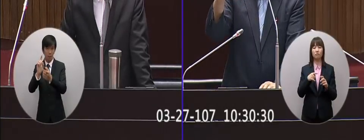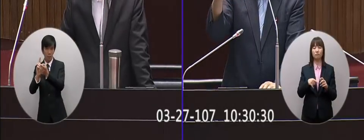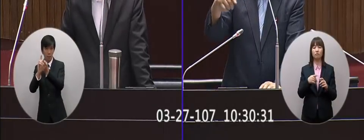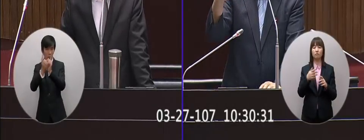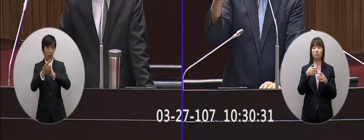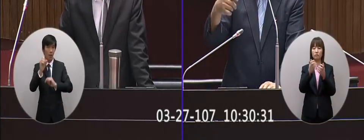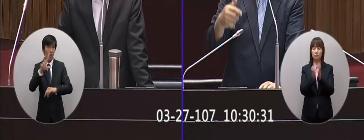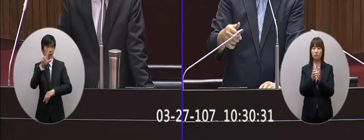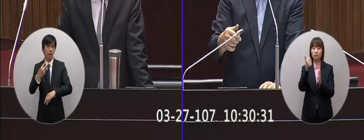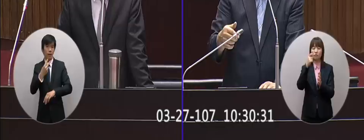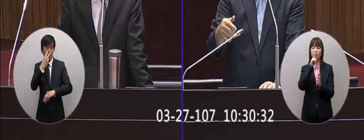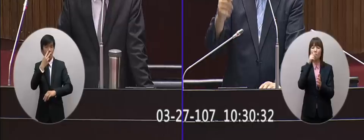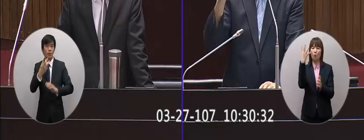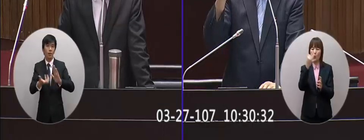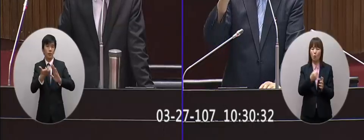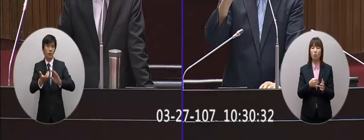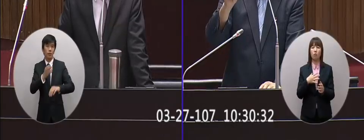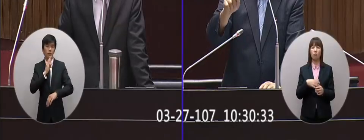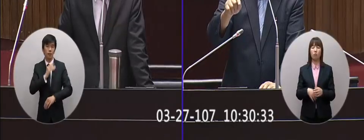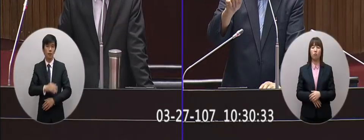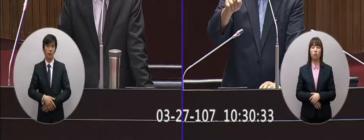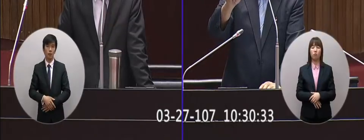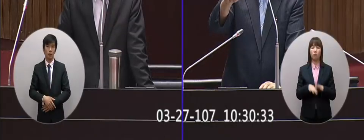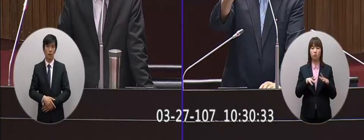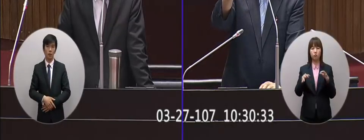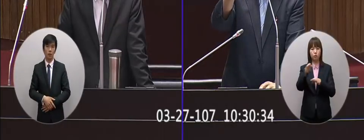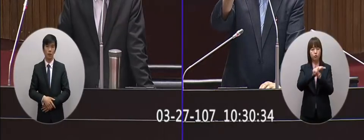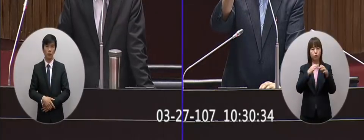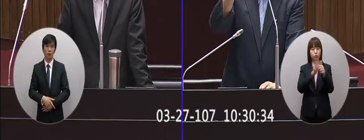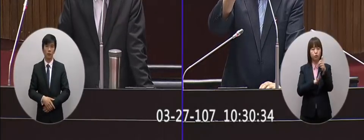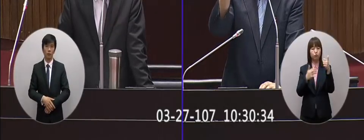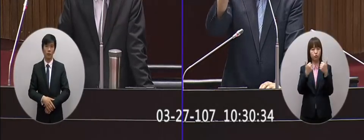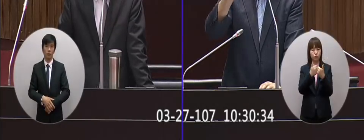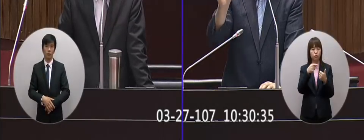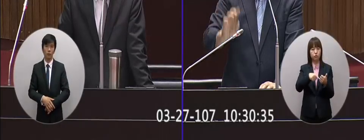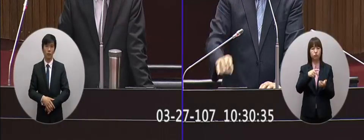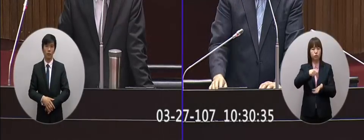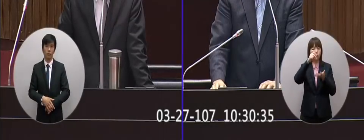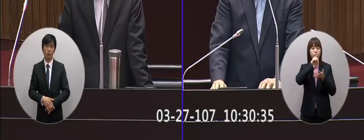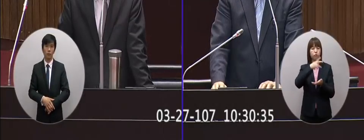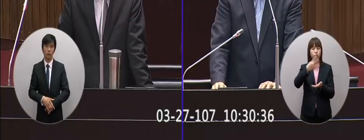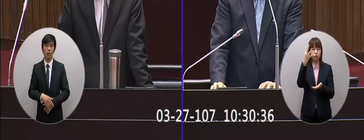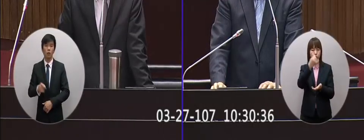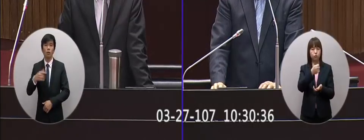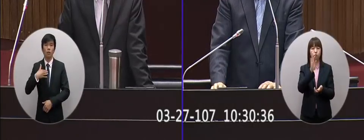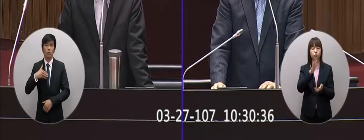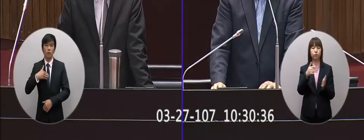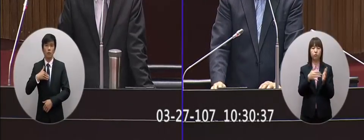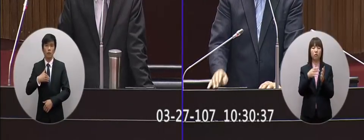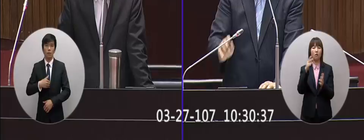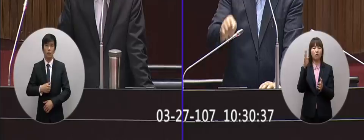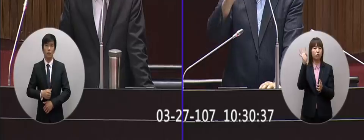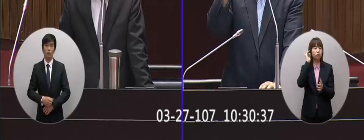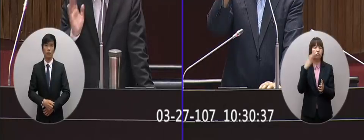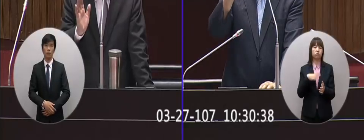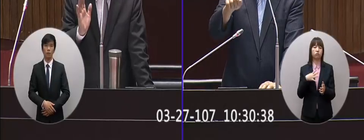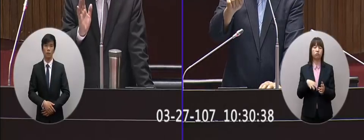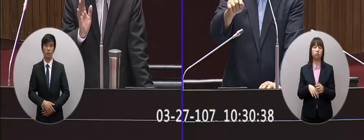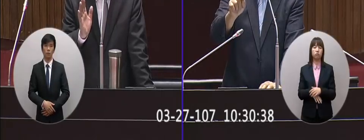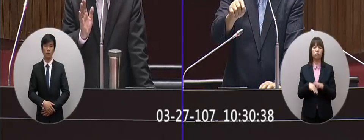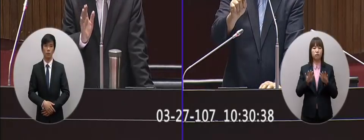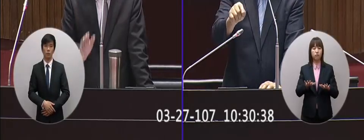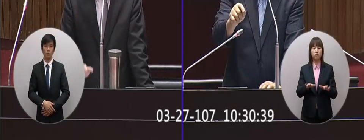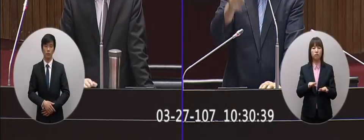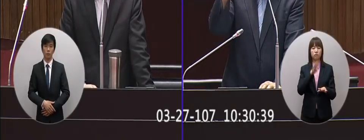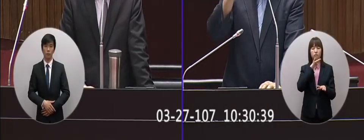电。其实这个都有。这个都有， 在经济委员会部长已经讲过很多次， 我了解哈。我意思是说，